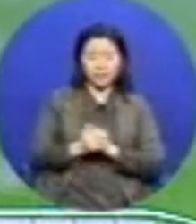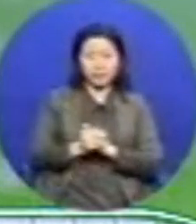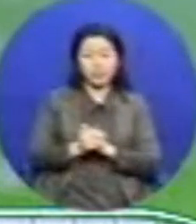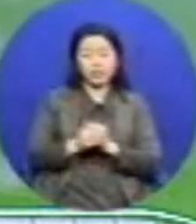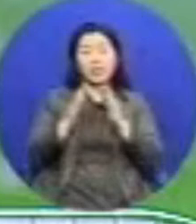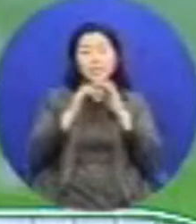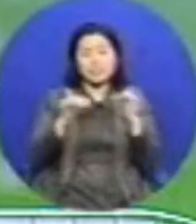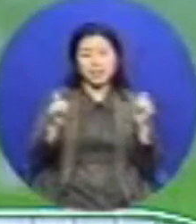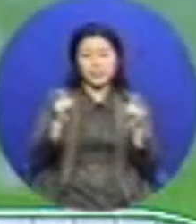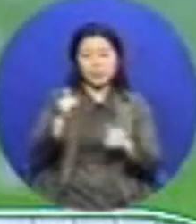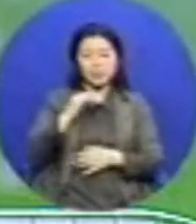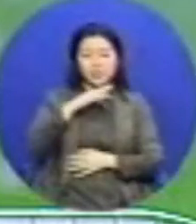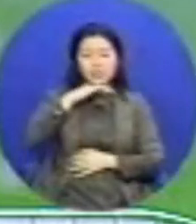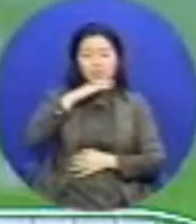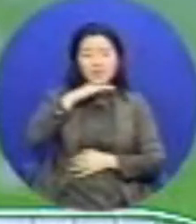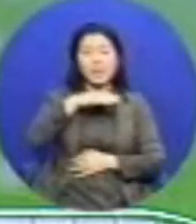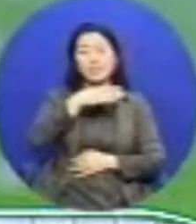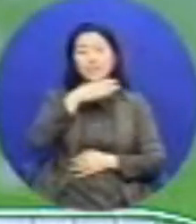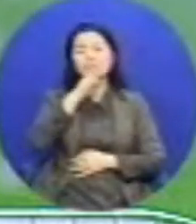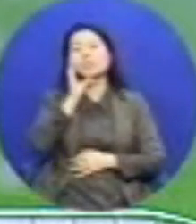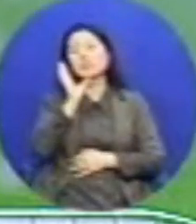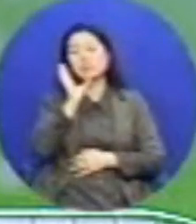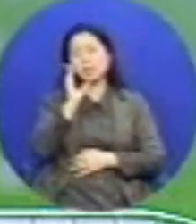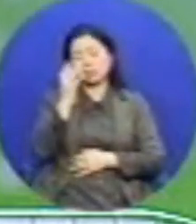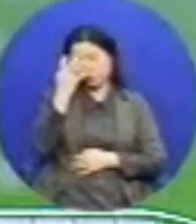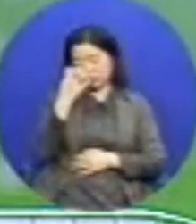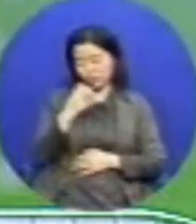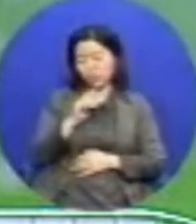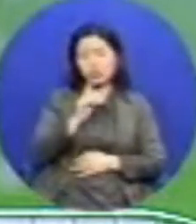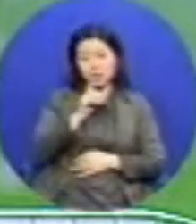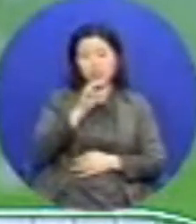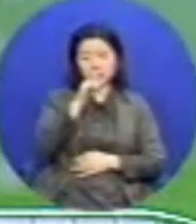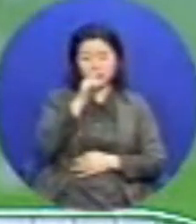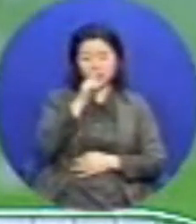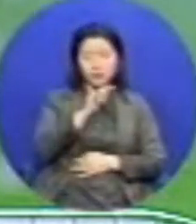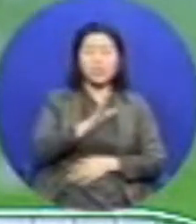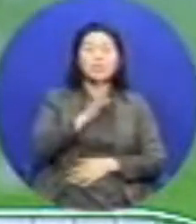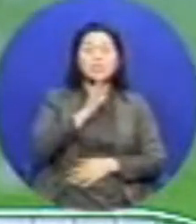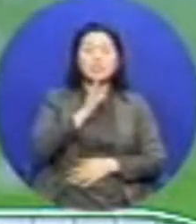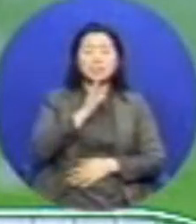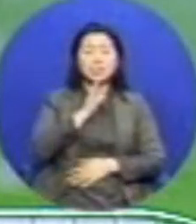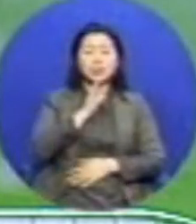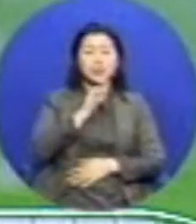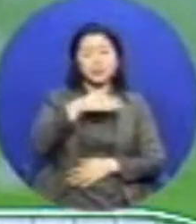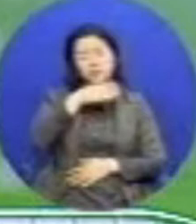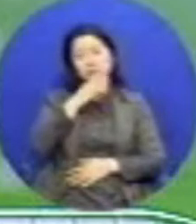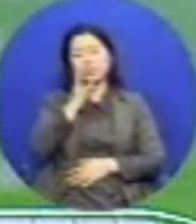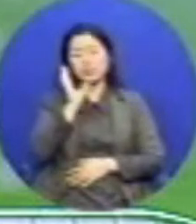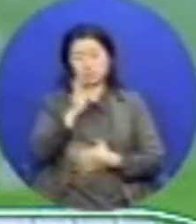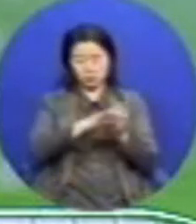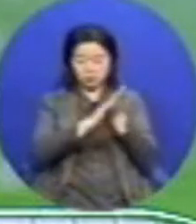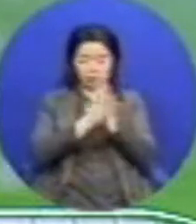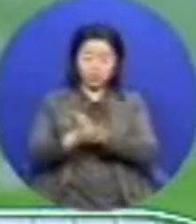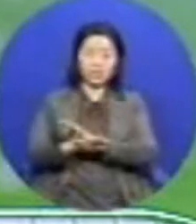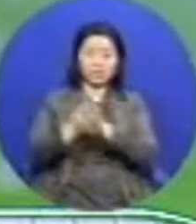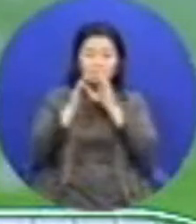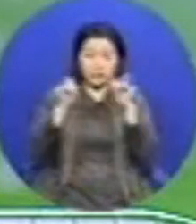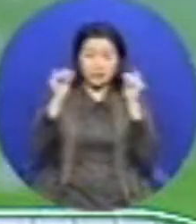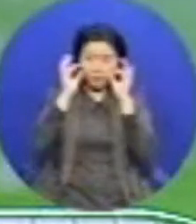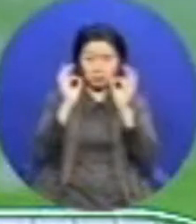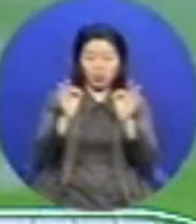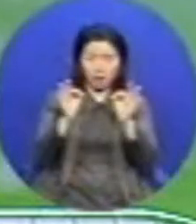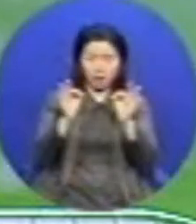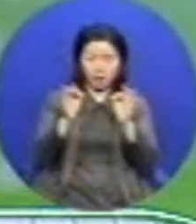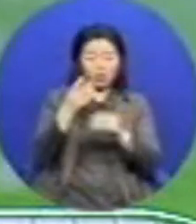사람이 나이가 들면 자꾸 추워진다고 덜합니다 실제로 연세가 드시면 변하는 분들을 봅니다 이상의